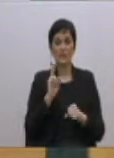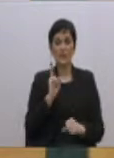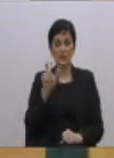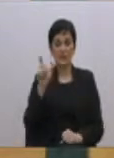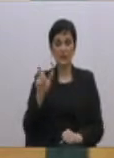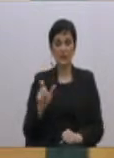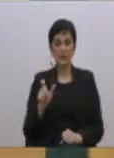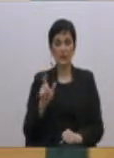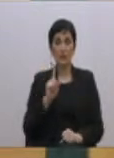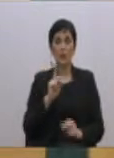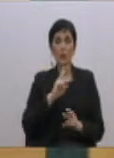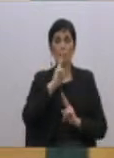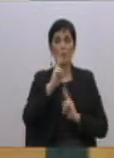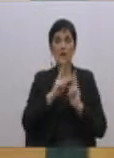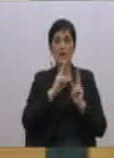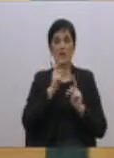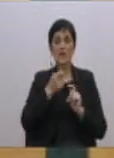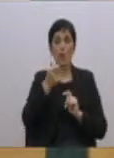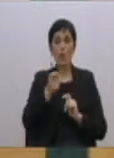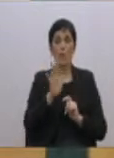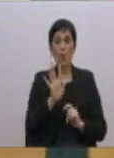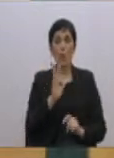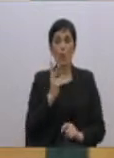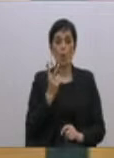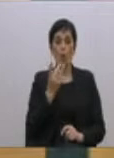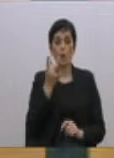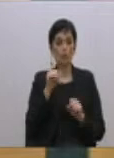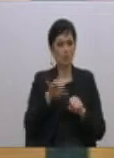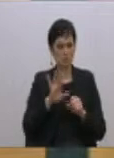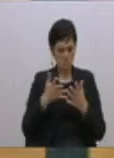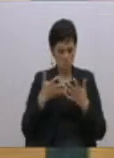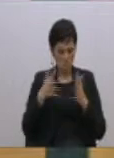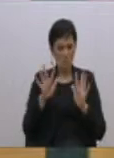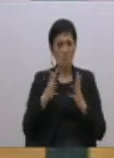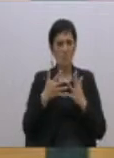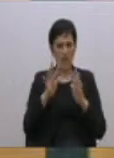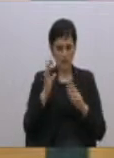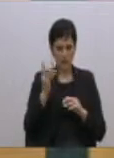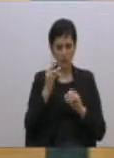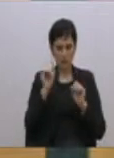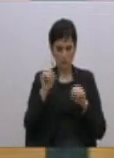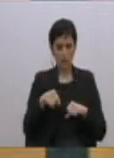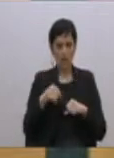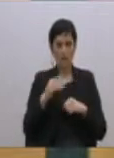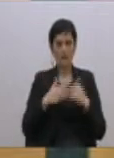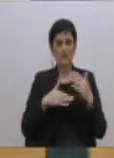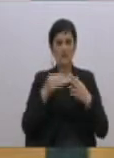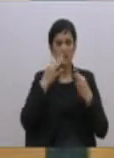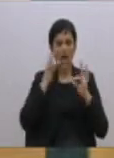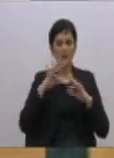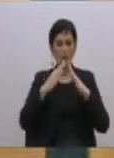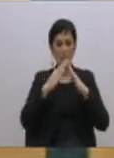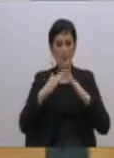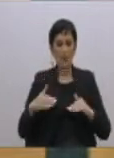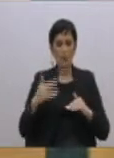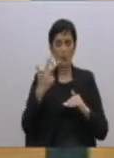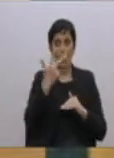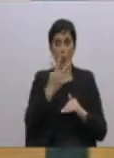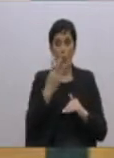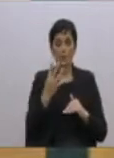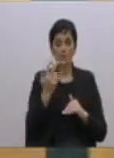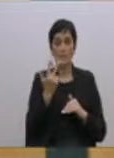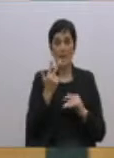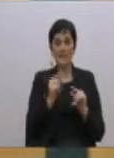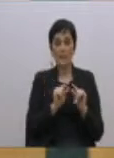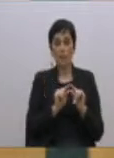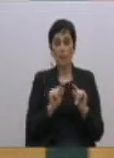candidateps, asta ce ureba are o scolă de orge, 600 de bele, dacă e de o prometere, 600 de bele, sa calificați palatași, e rezolvat, odată metodometa, mesame